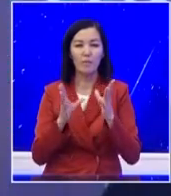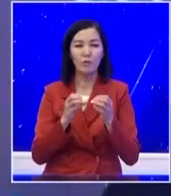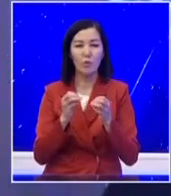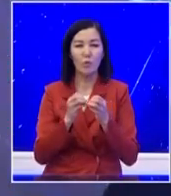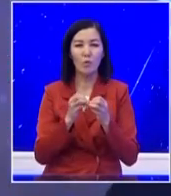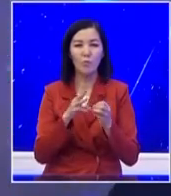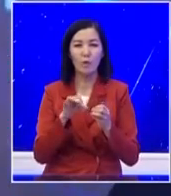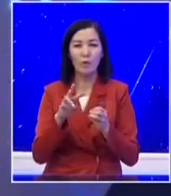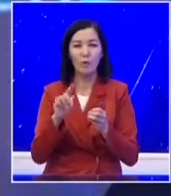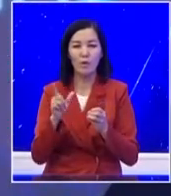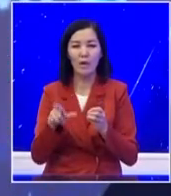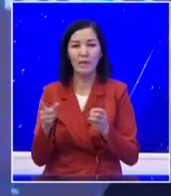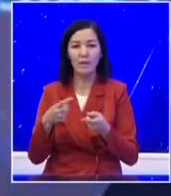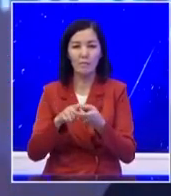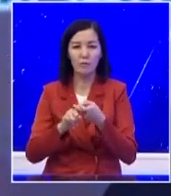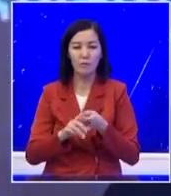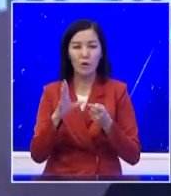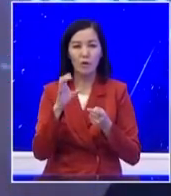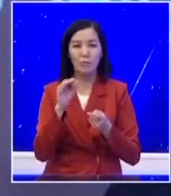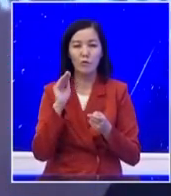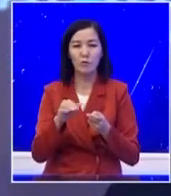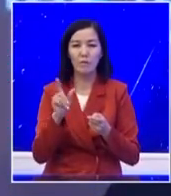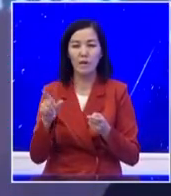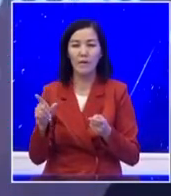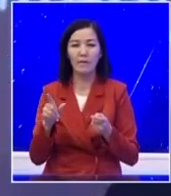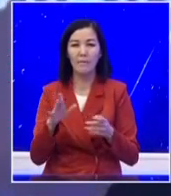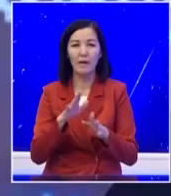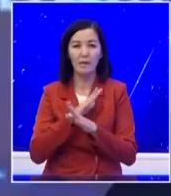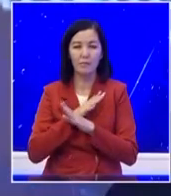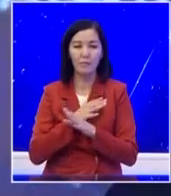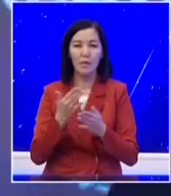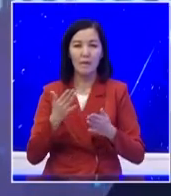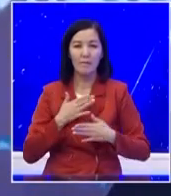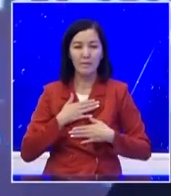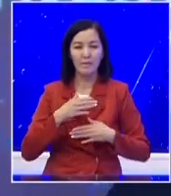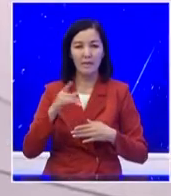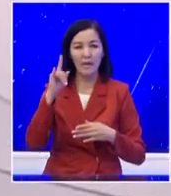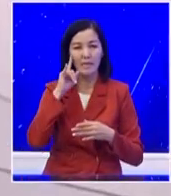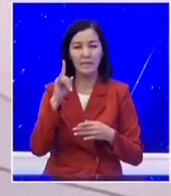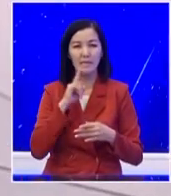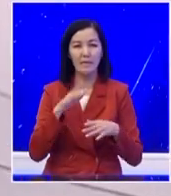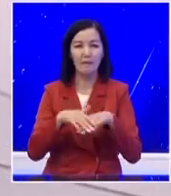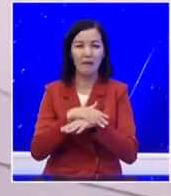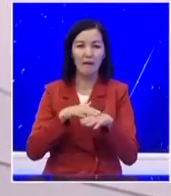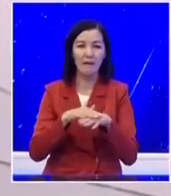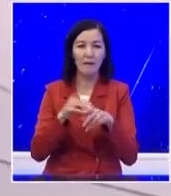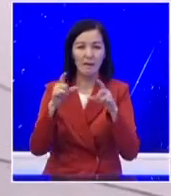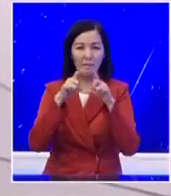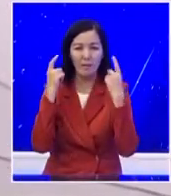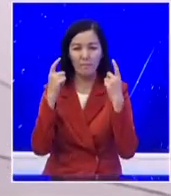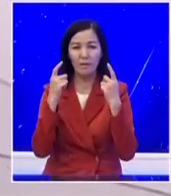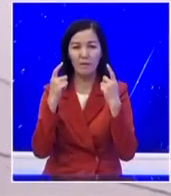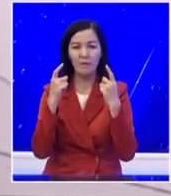адам жұқтырып, 500 мыңнан астамы қайтыс болса да, біздің ел тығылып той тойлап, бетперде киюді